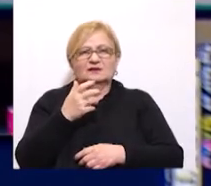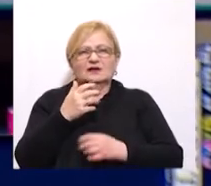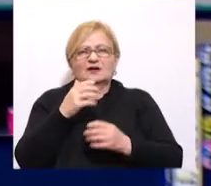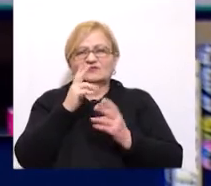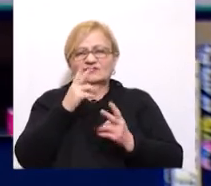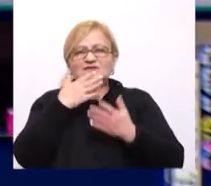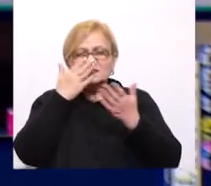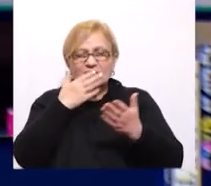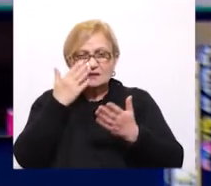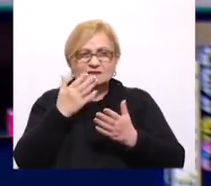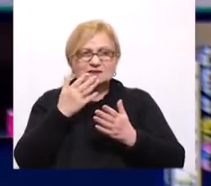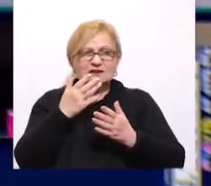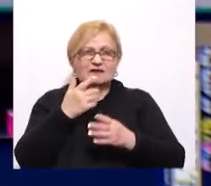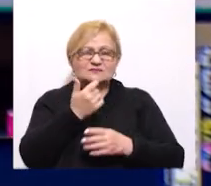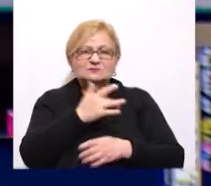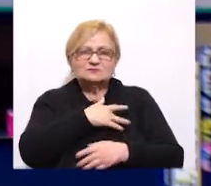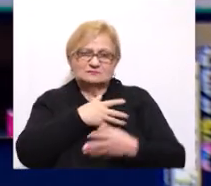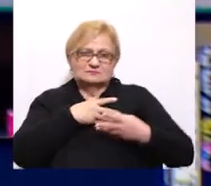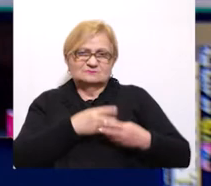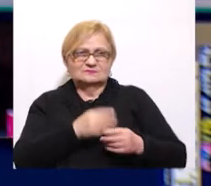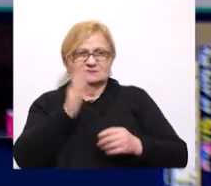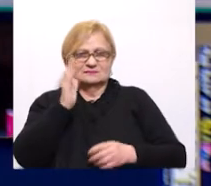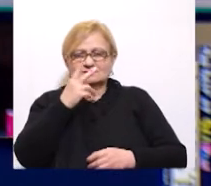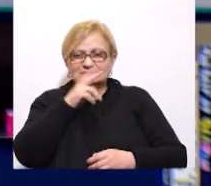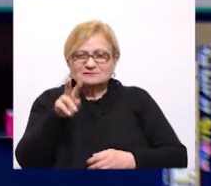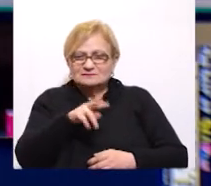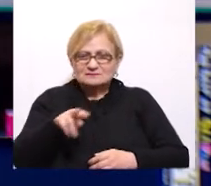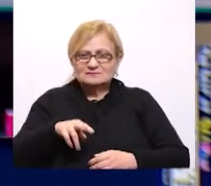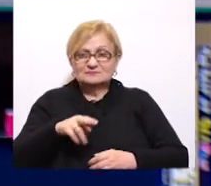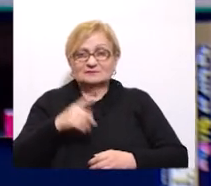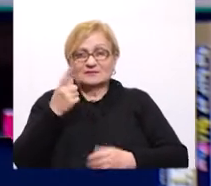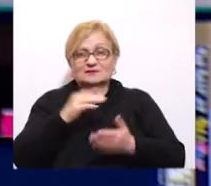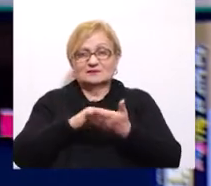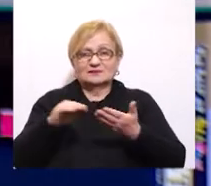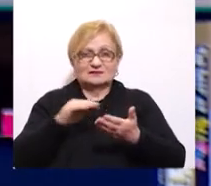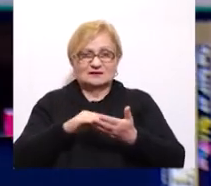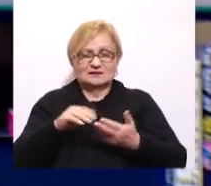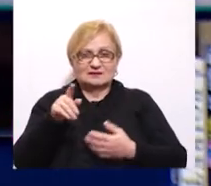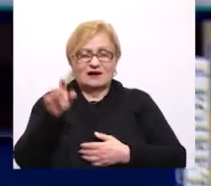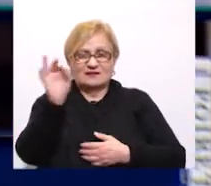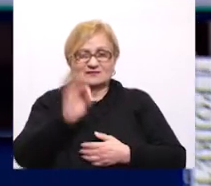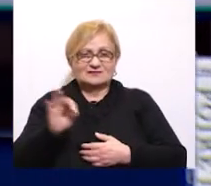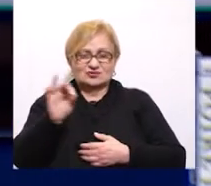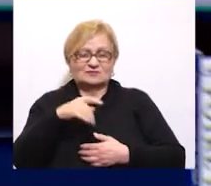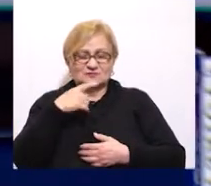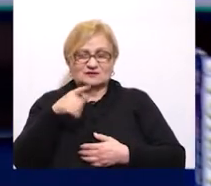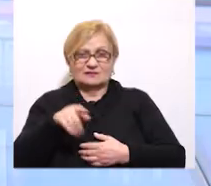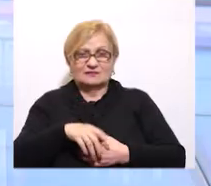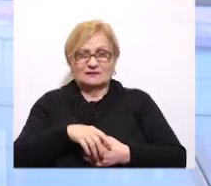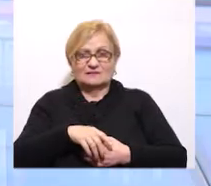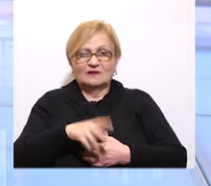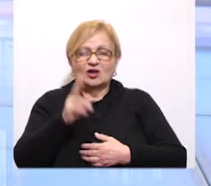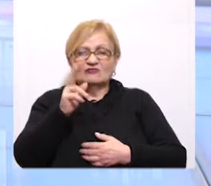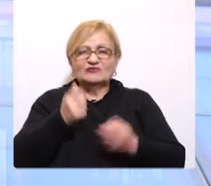მიმდობი, შინაურული კილო. ასე დაწერს ერთი ცნობილი ლიტერატორი აკაკის შესახებ: